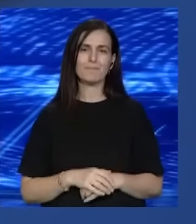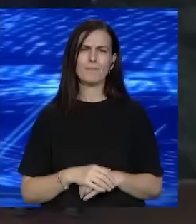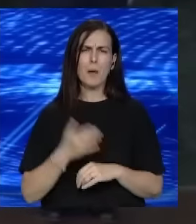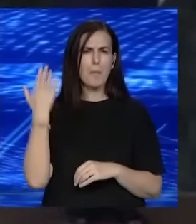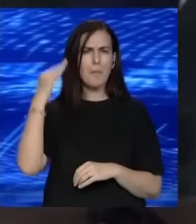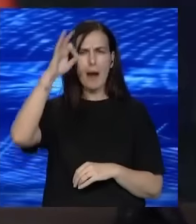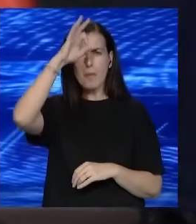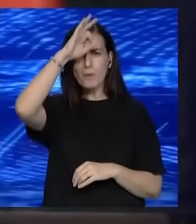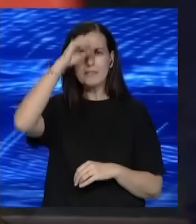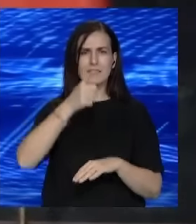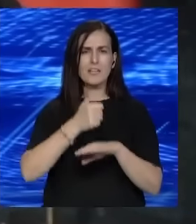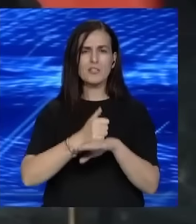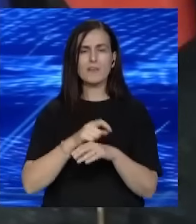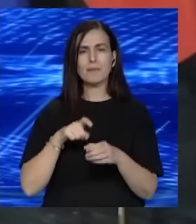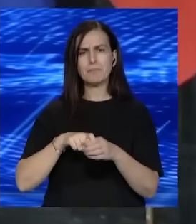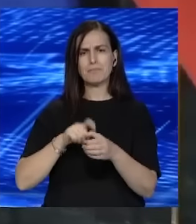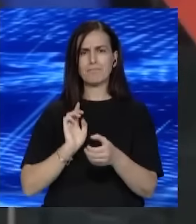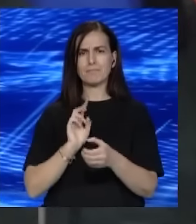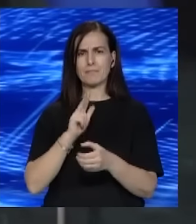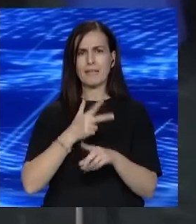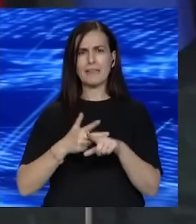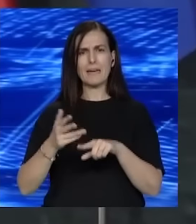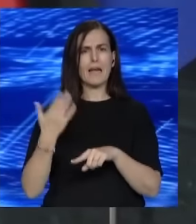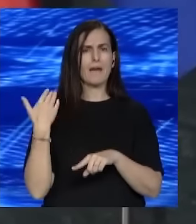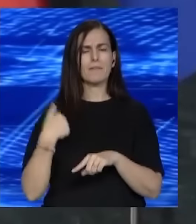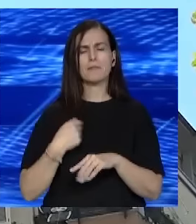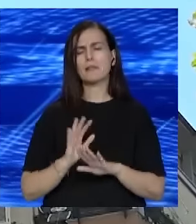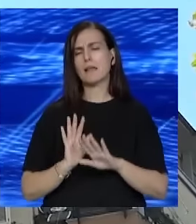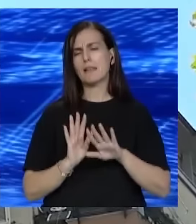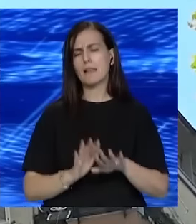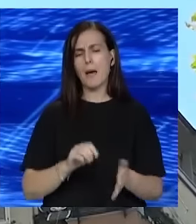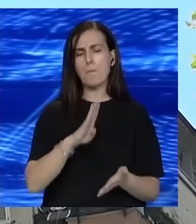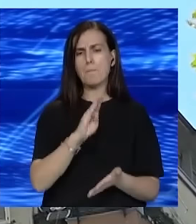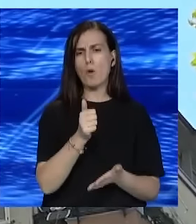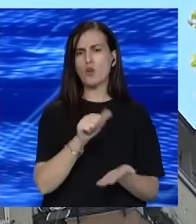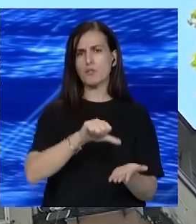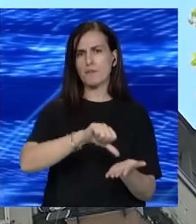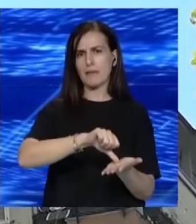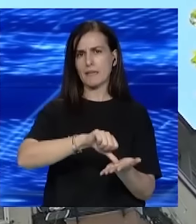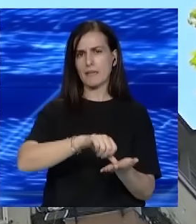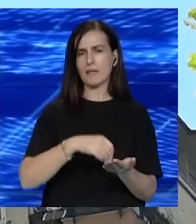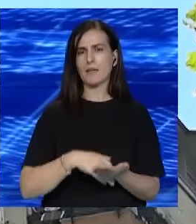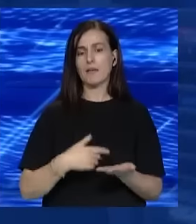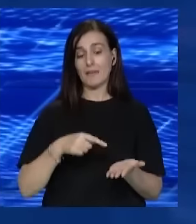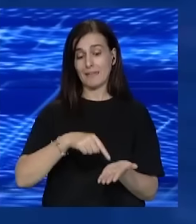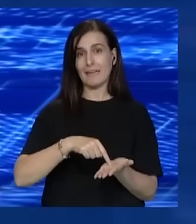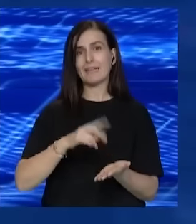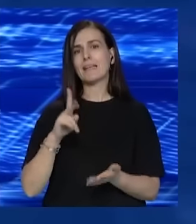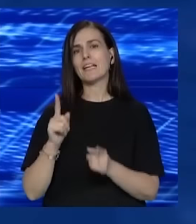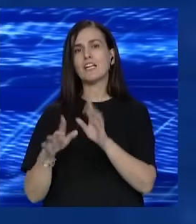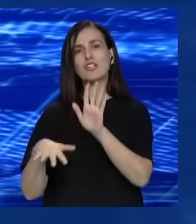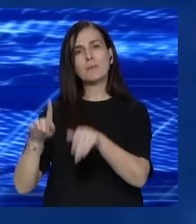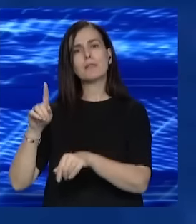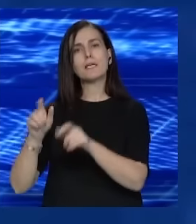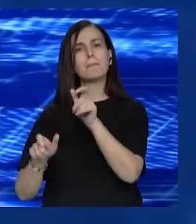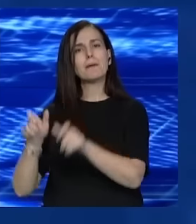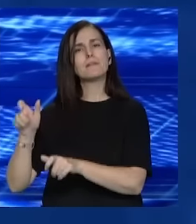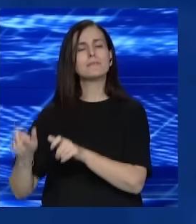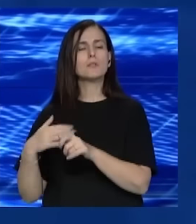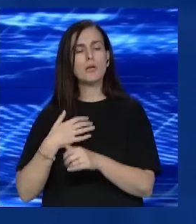Ky i fundit u dorëzoi nga posti i rëndësishëm rreth 3 javë më parë, duke lënë vakant vendin e kryepolicit, pozicion për të cilin shfaqën